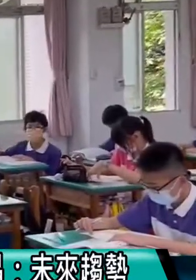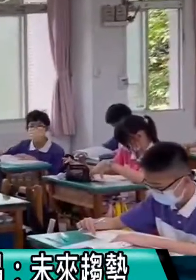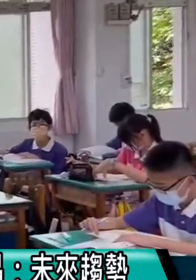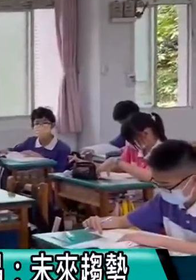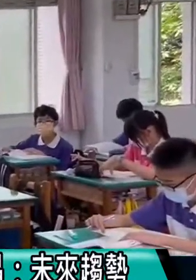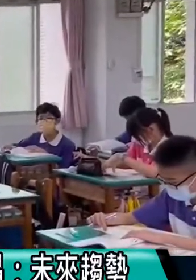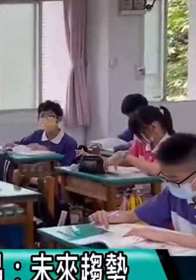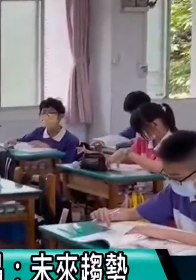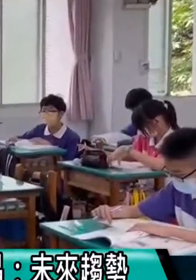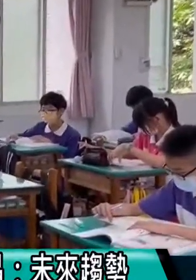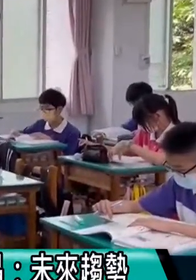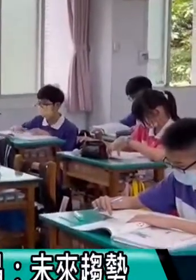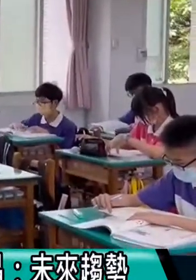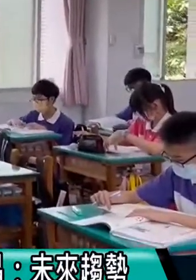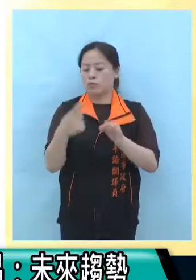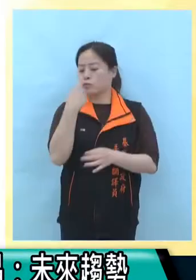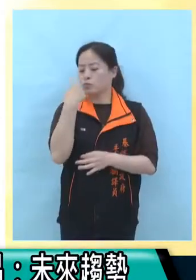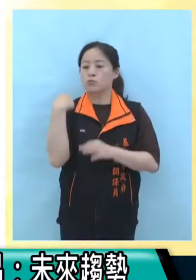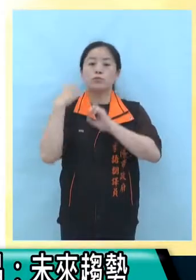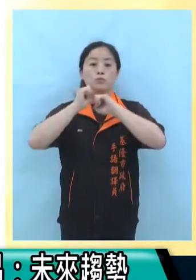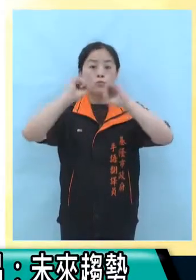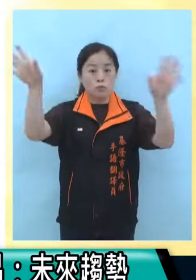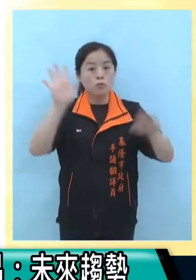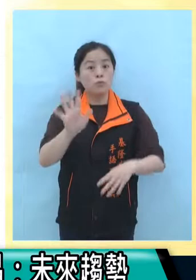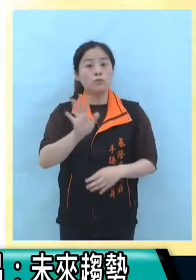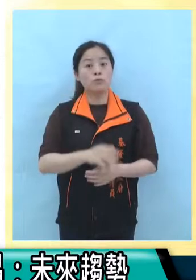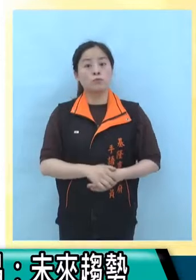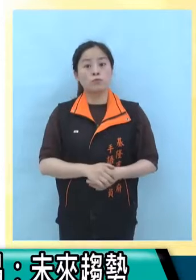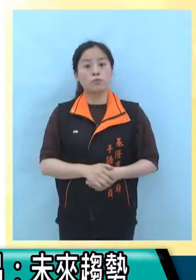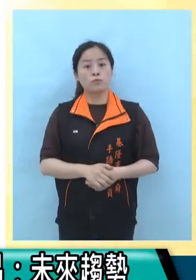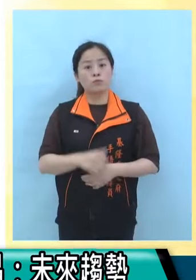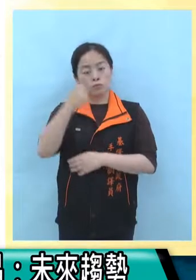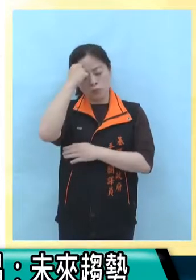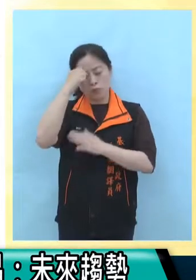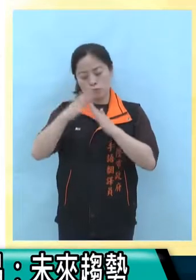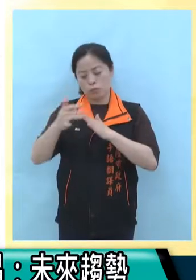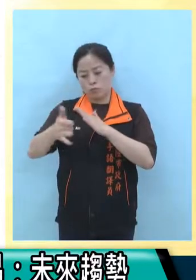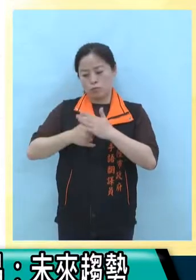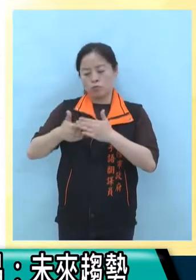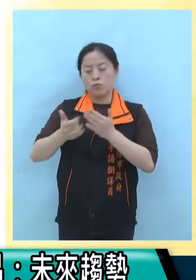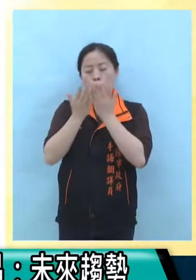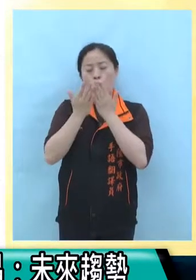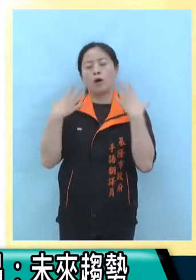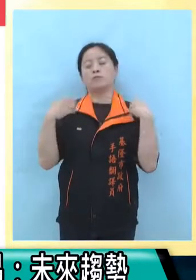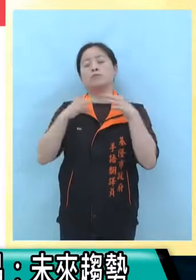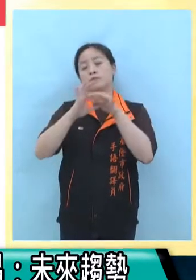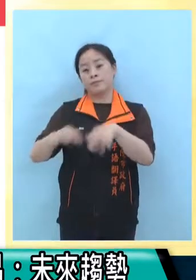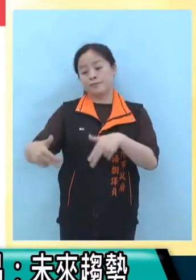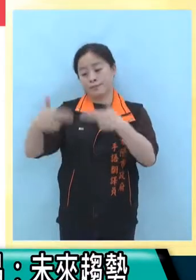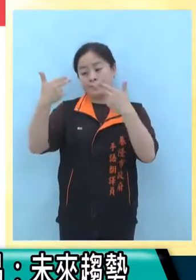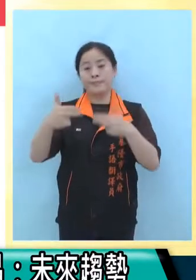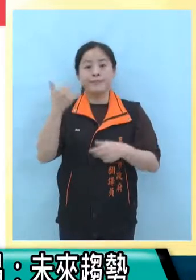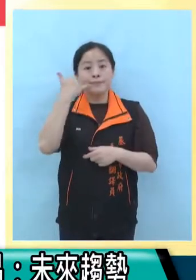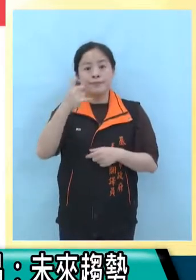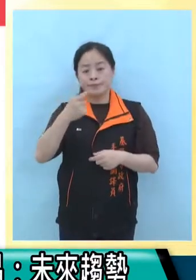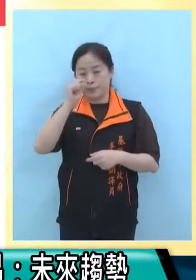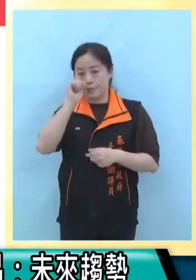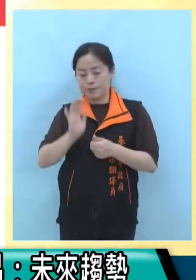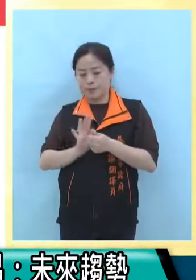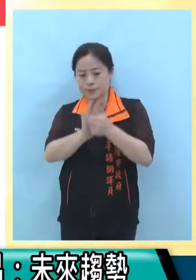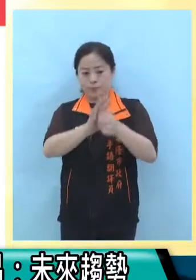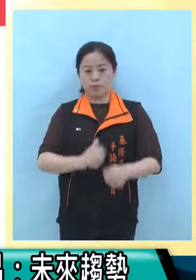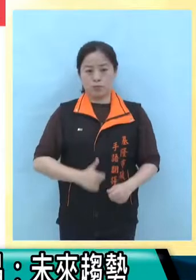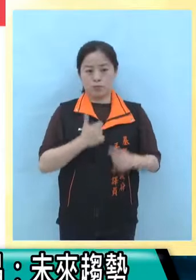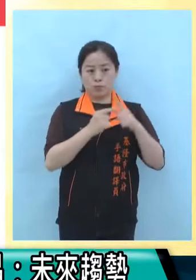施将是未来趋势。 宣布了居家防疫不停学那在基隆我们推动实